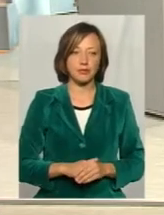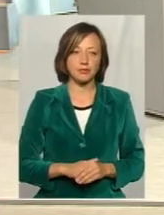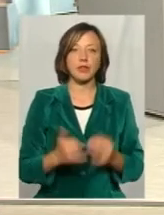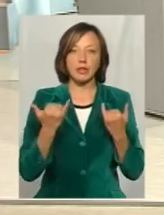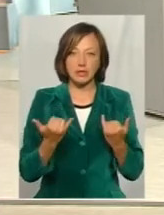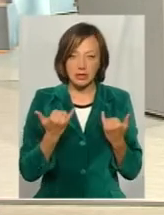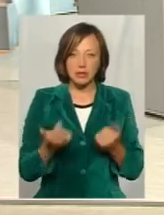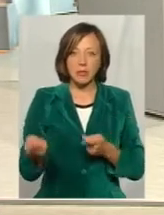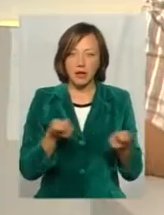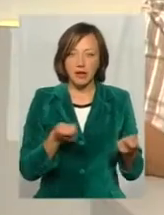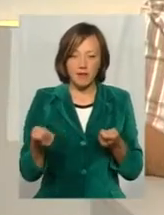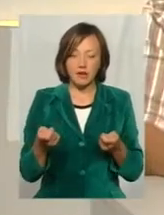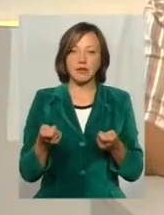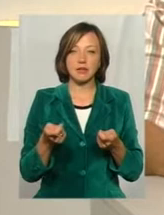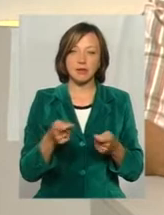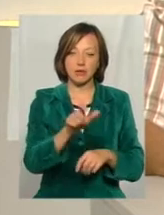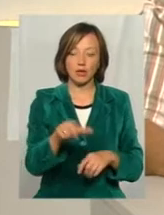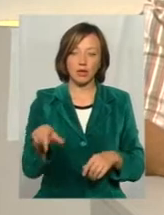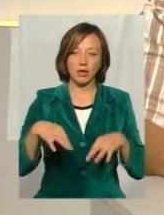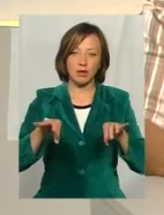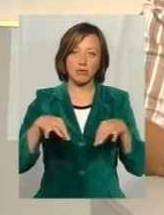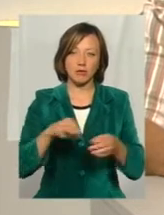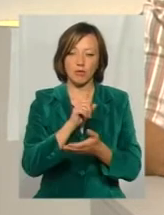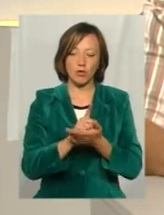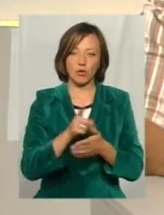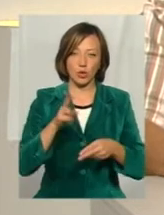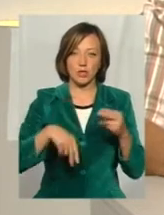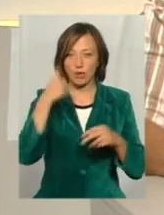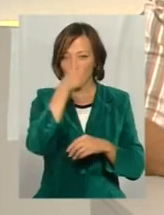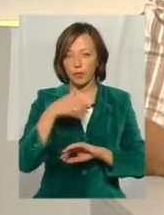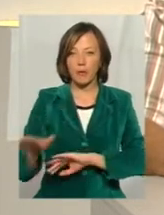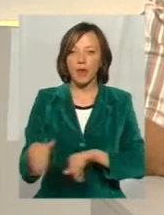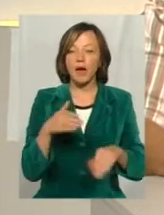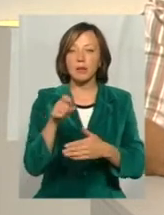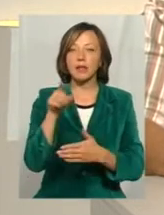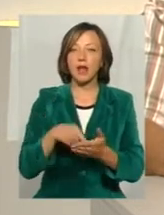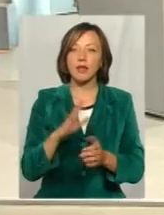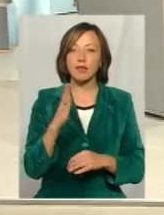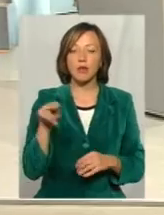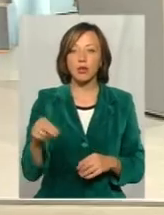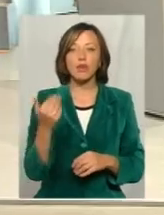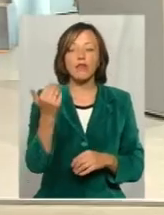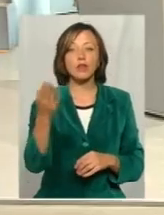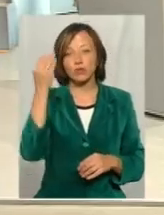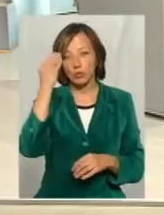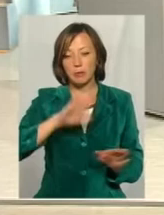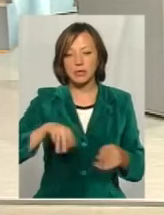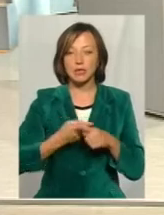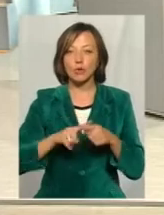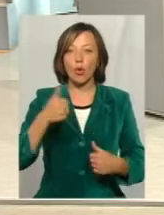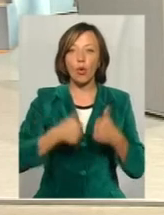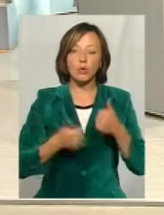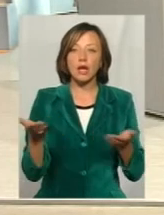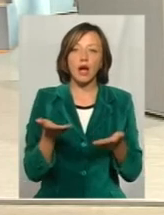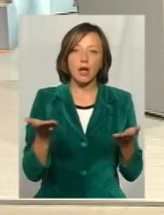нинішніми перевезеннями, я зрозумів. В мене питання, мабуть, до Віталія Петровича. От ваша думка, після цього конкурсу, який